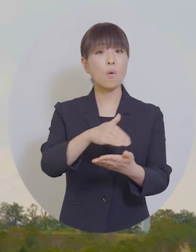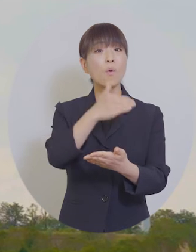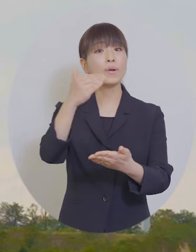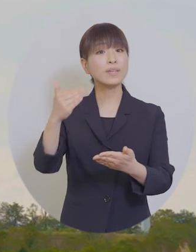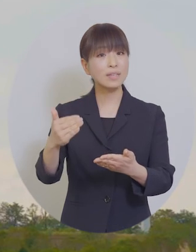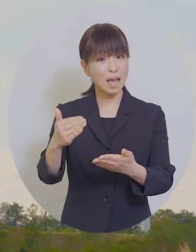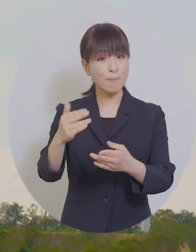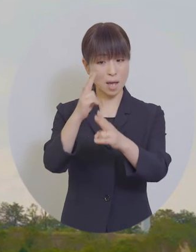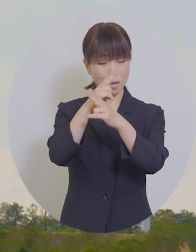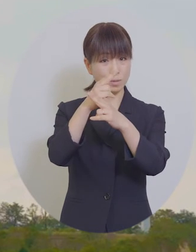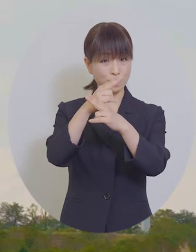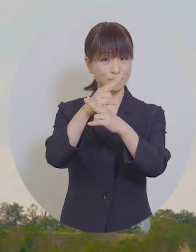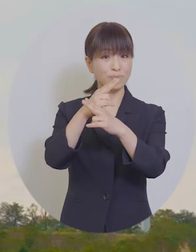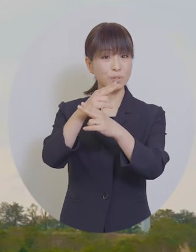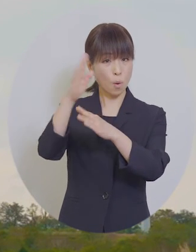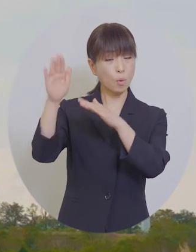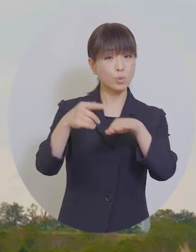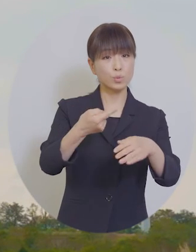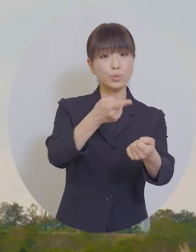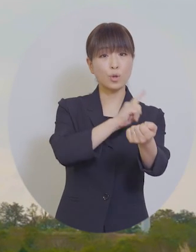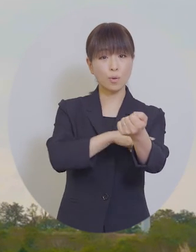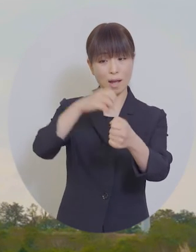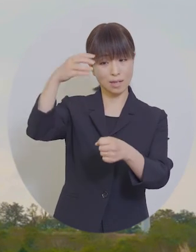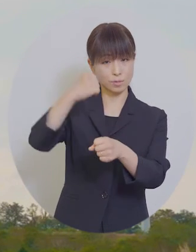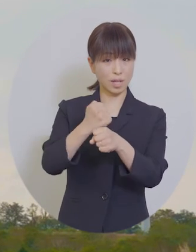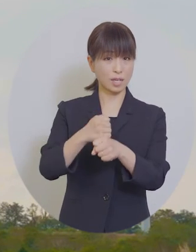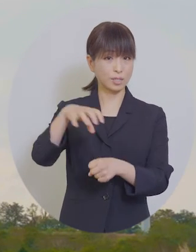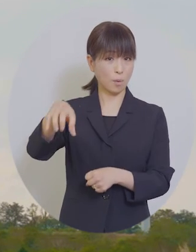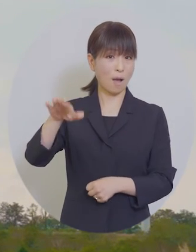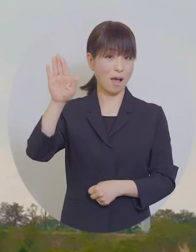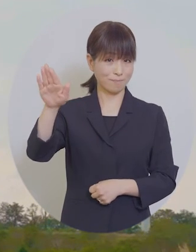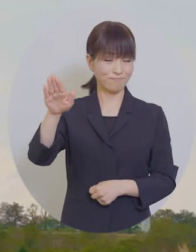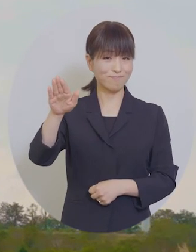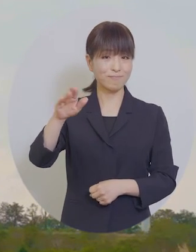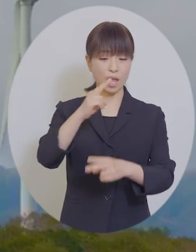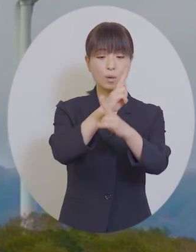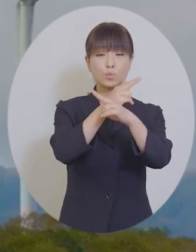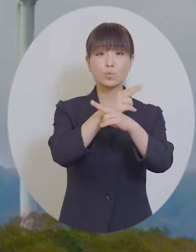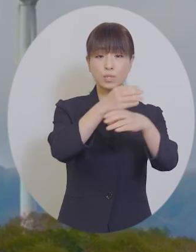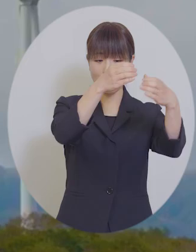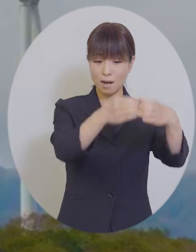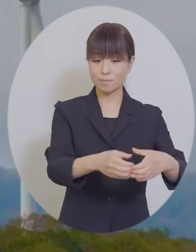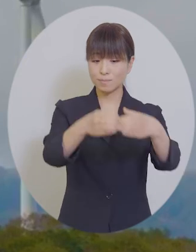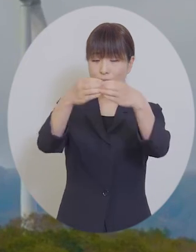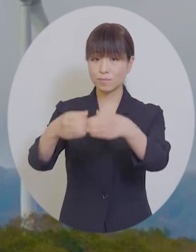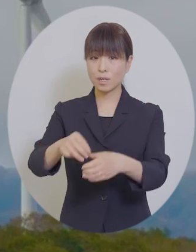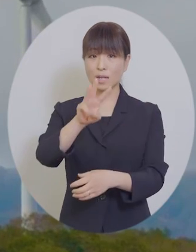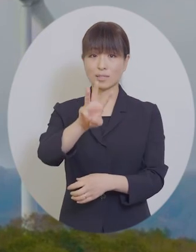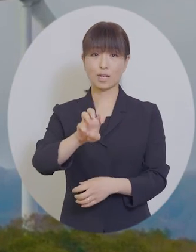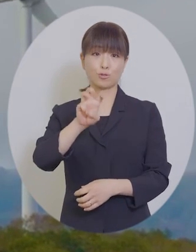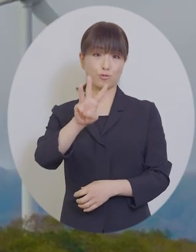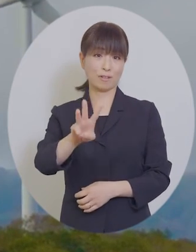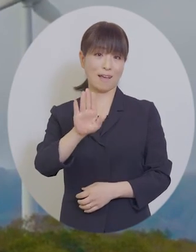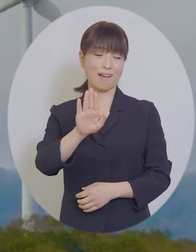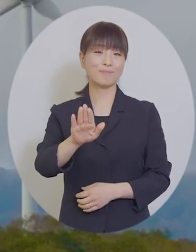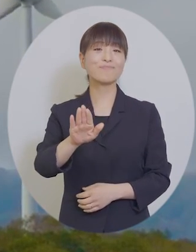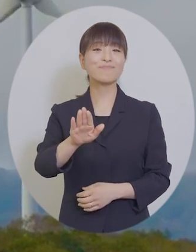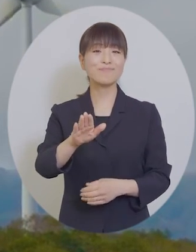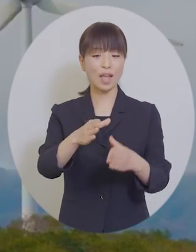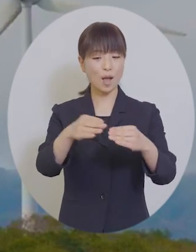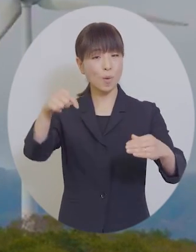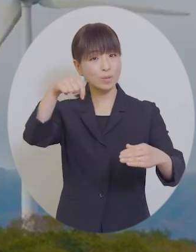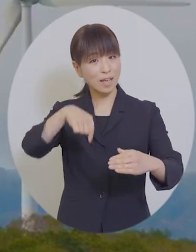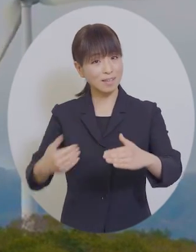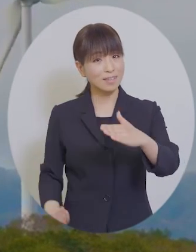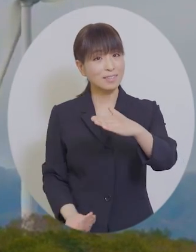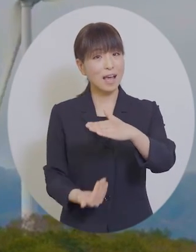高原風力発電所があり、33基の巨大風車が並ぶ風力発電所は国内